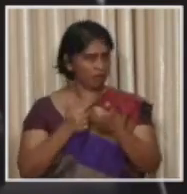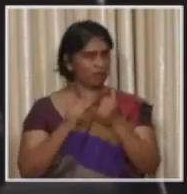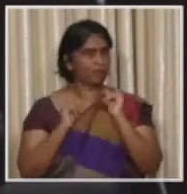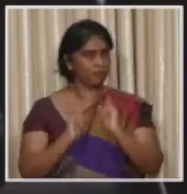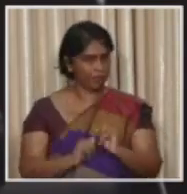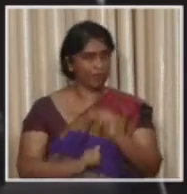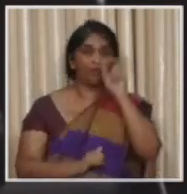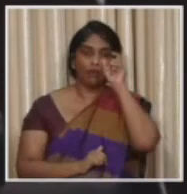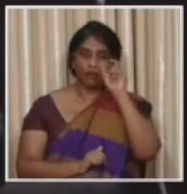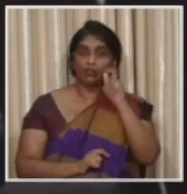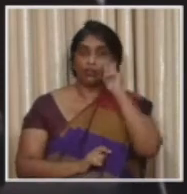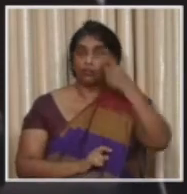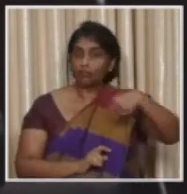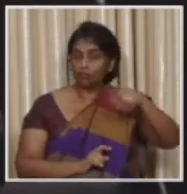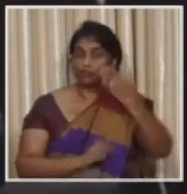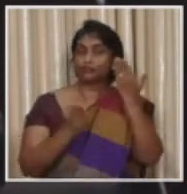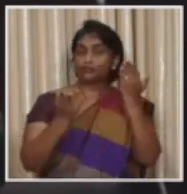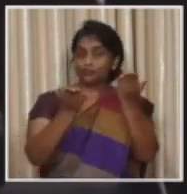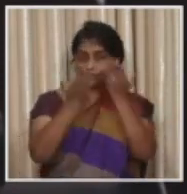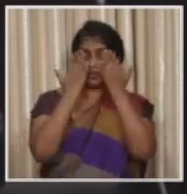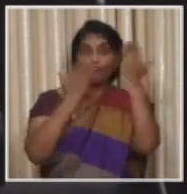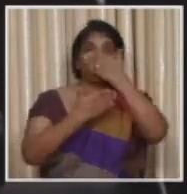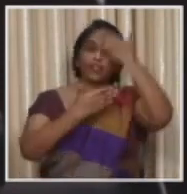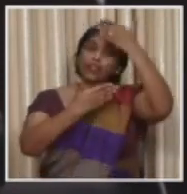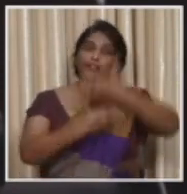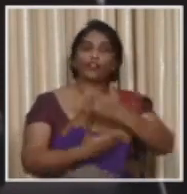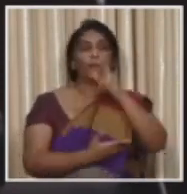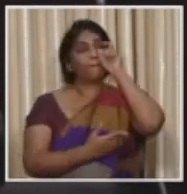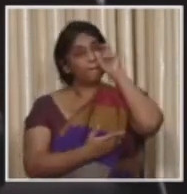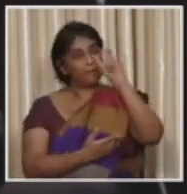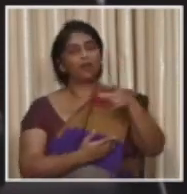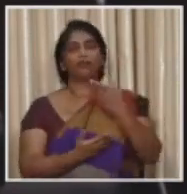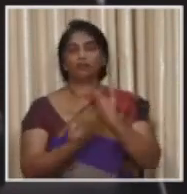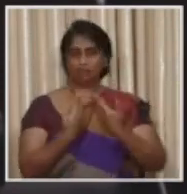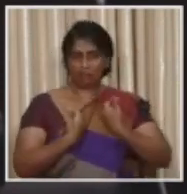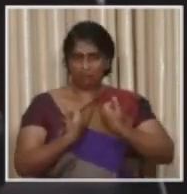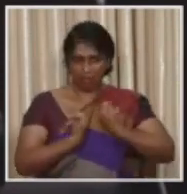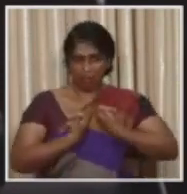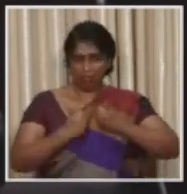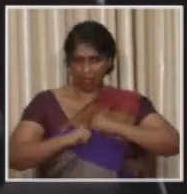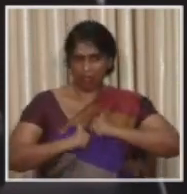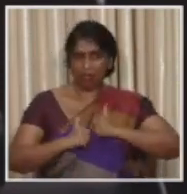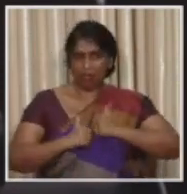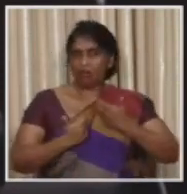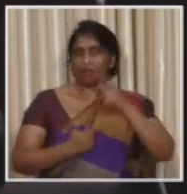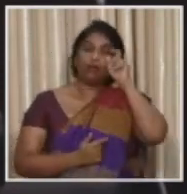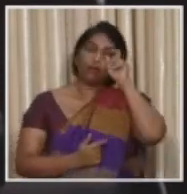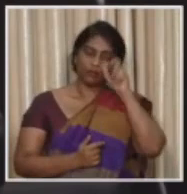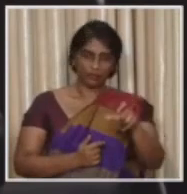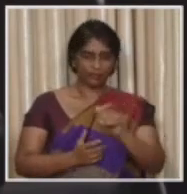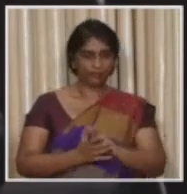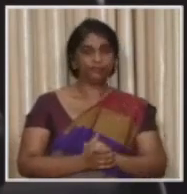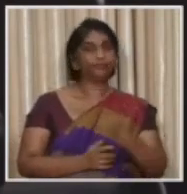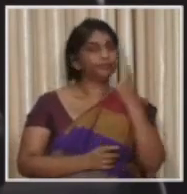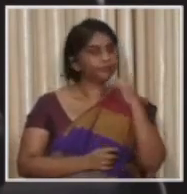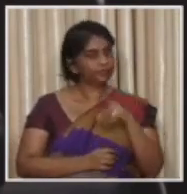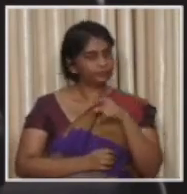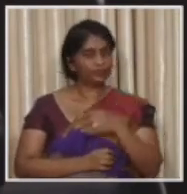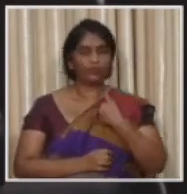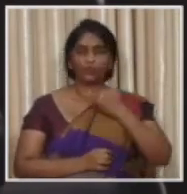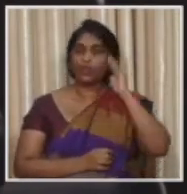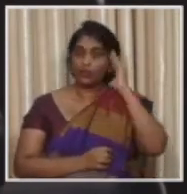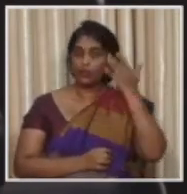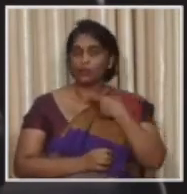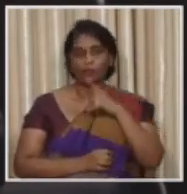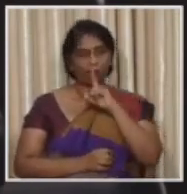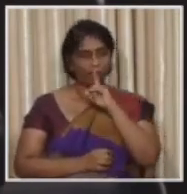කියලා ජනතාව ඉදිරියේ එහෙම නැත්නම් කඩපතක් ඉදිරියේ ගිහිල්ලා කතා කරන තීන්දුවක් අරගෙන තමුන්නාසල කරන කාරණාව හරිද වැරදිද කියලා. ඒ නිසා විශේෂයෙන්